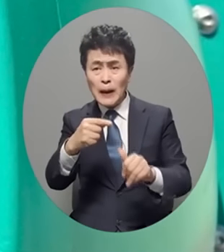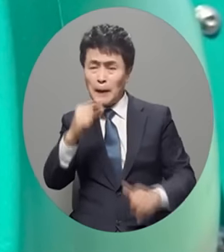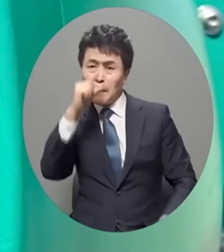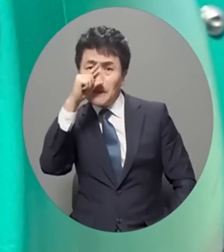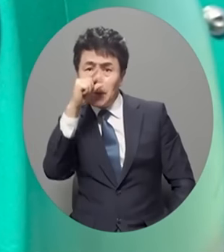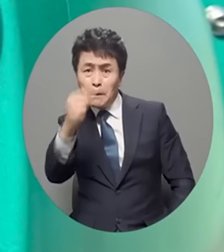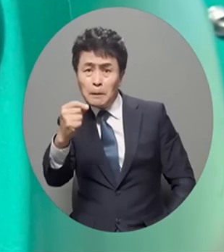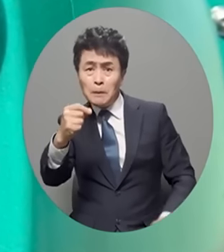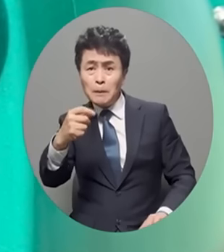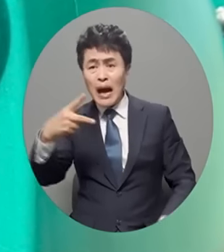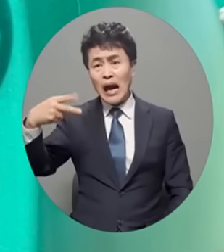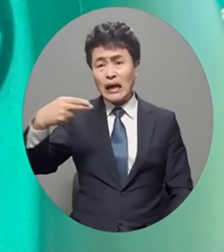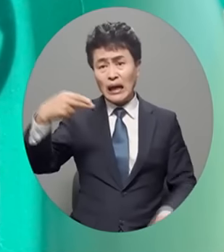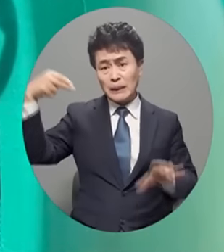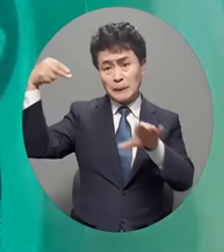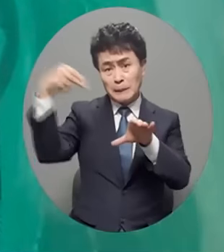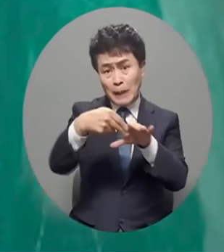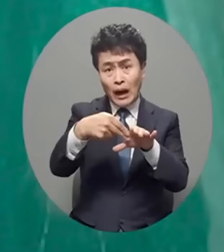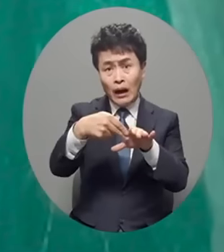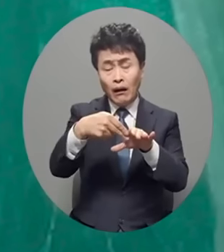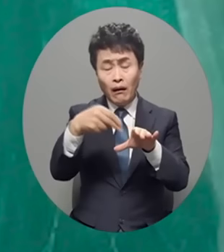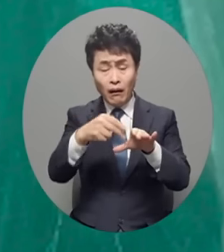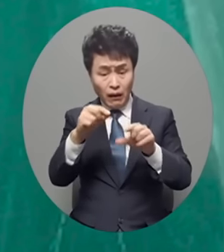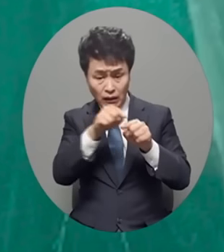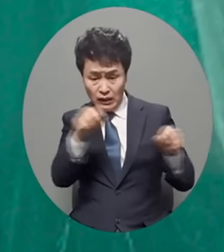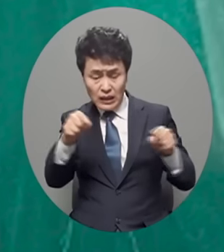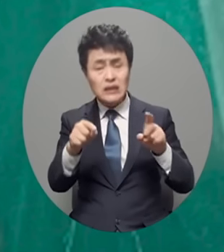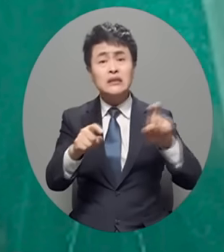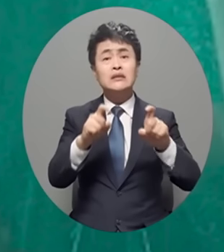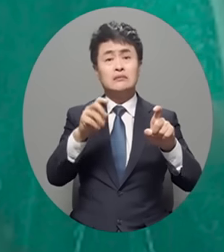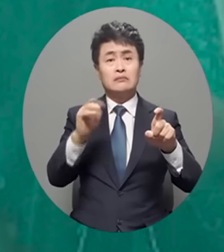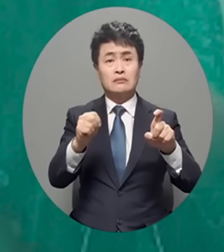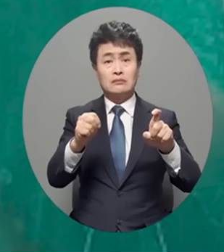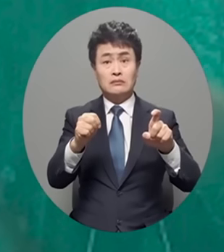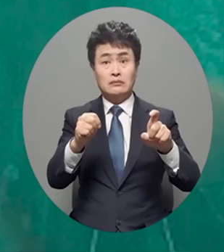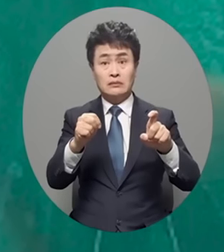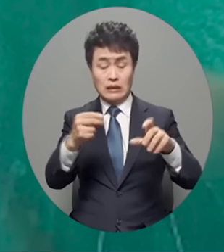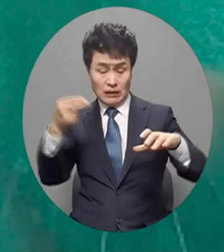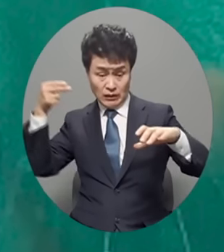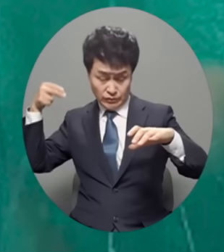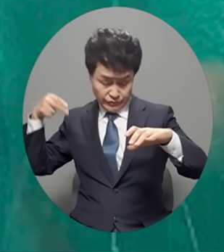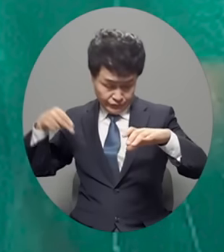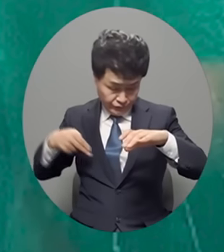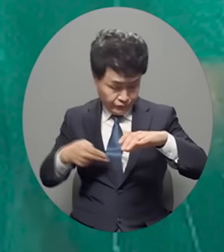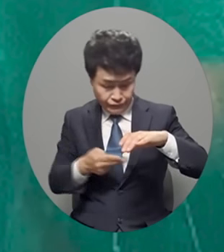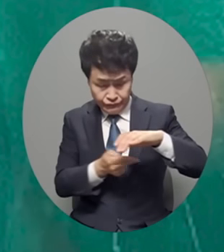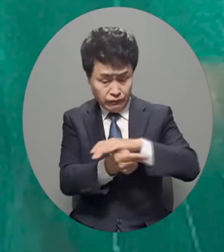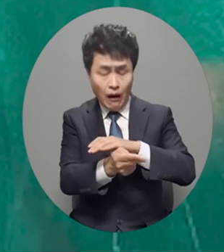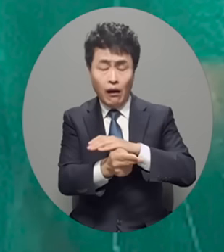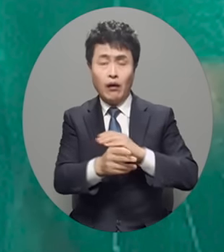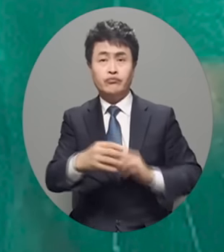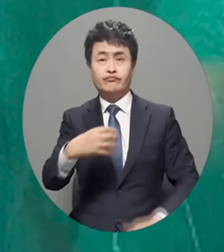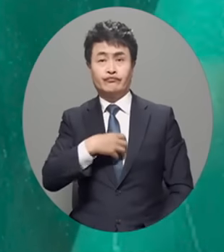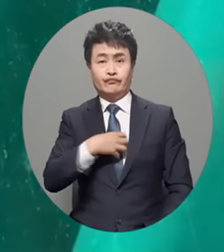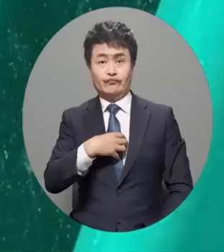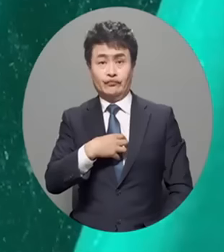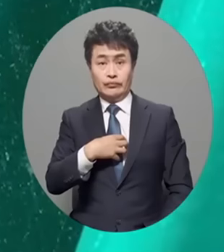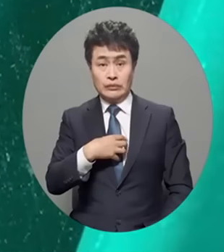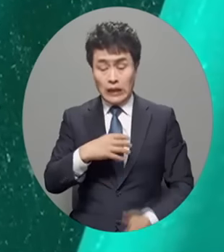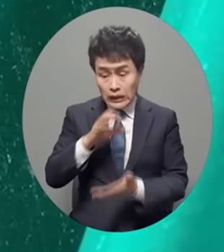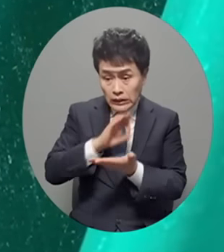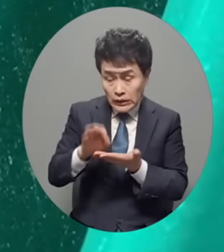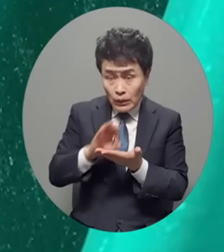가위가 꽂혀 있습니다. 칼날 길이만 약 10cm로 미끄럼틀 안까지 깊숙이 들어가 있습니다. 이용하는